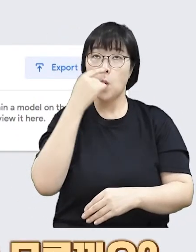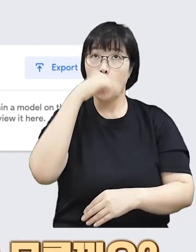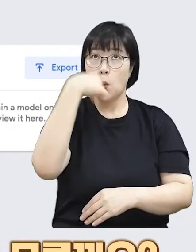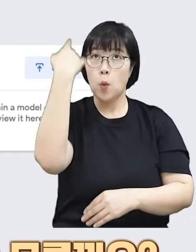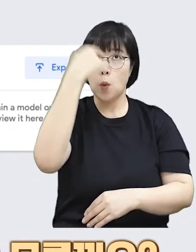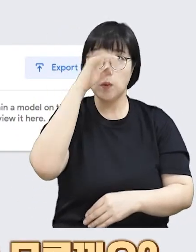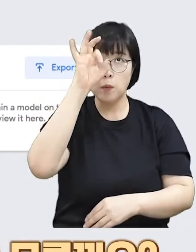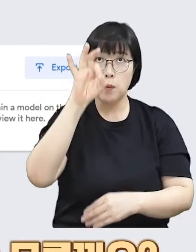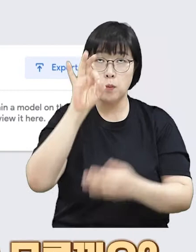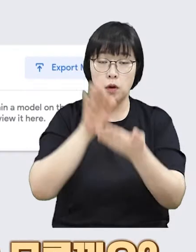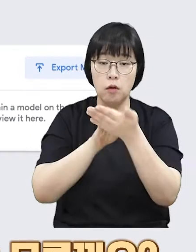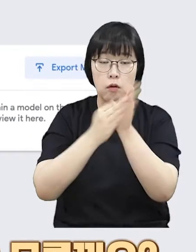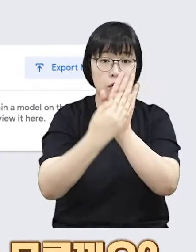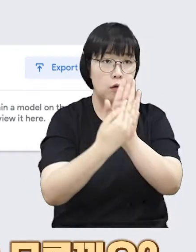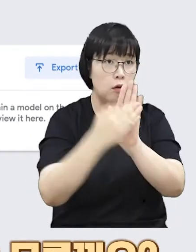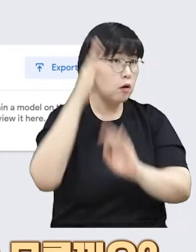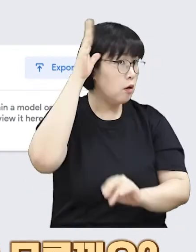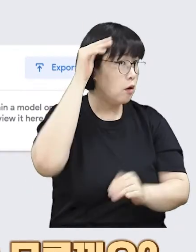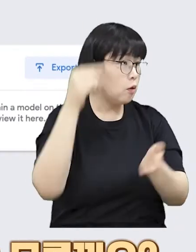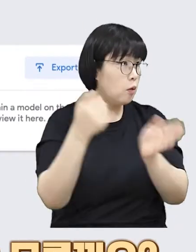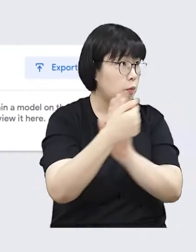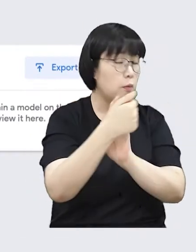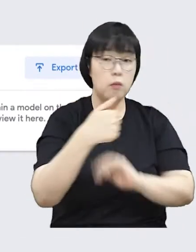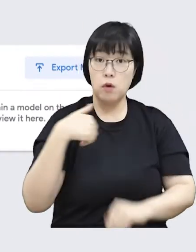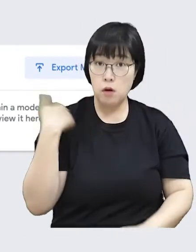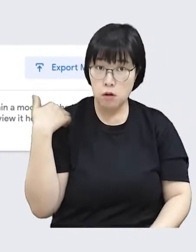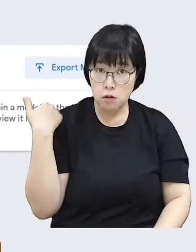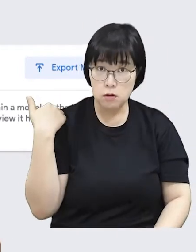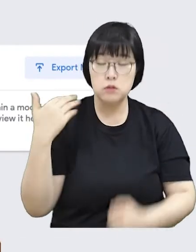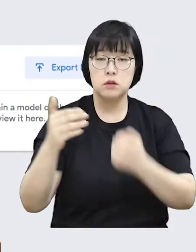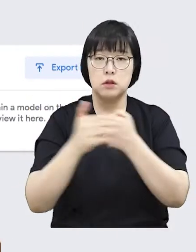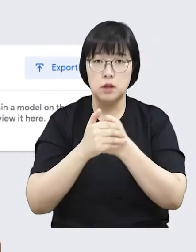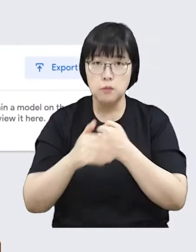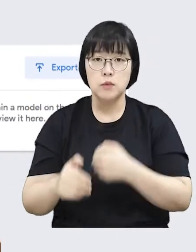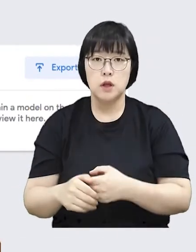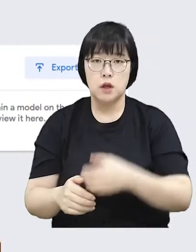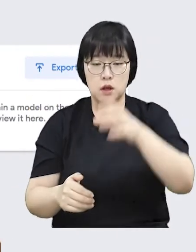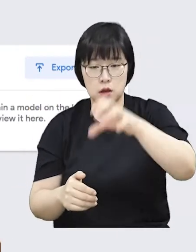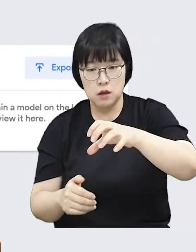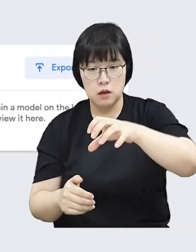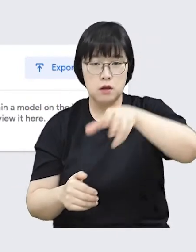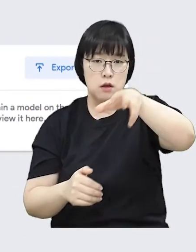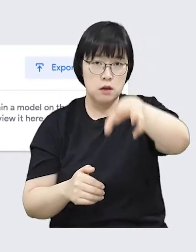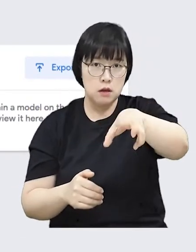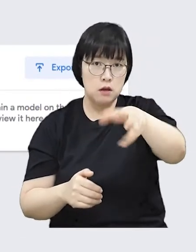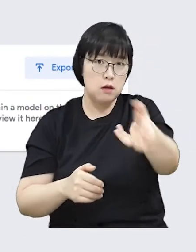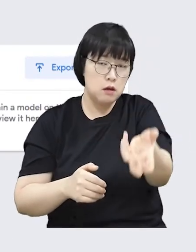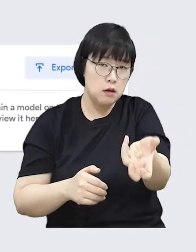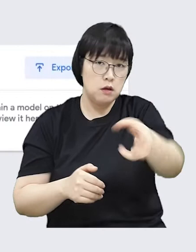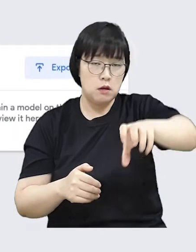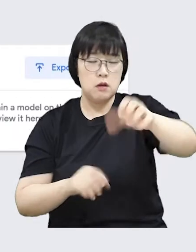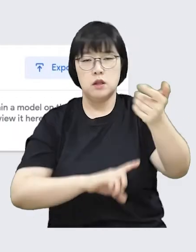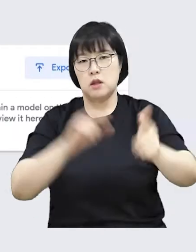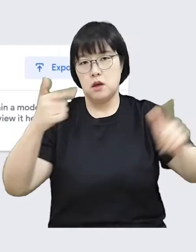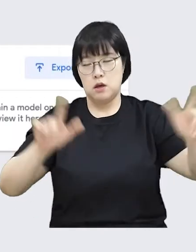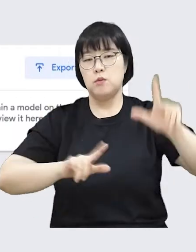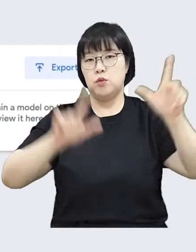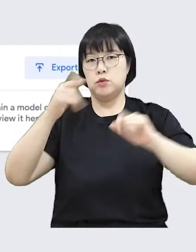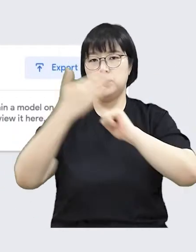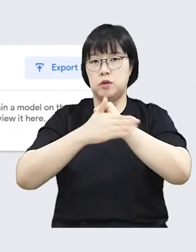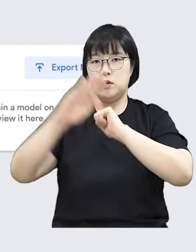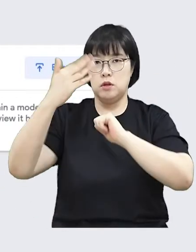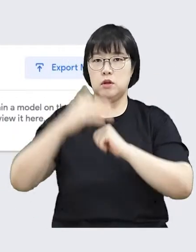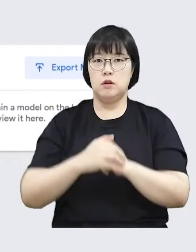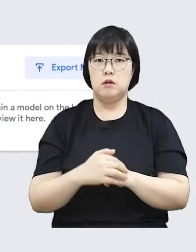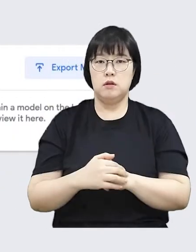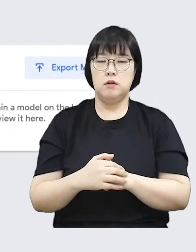얘가 나중에 옆모습을 보여줬을 때 알까요? 모를까요? 몰라요. 그래서 옆모습도 찍어줘야 돼. 선생님이 나와버렸어요.